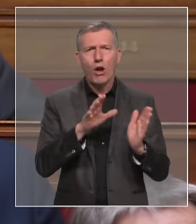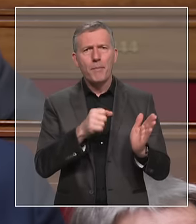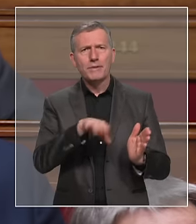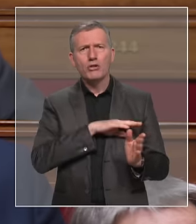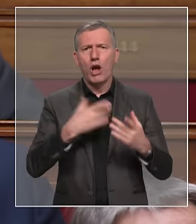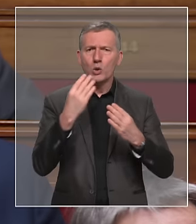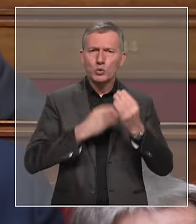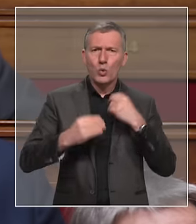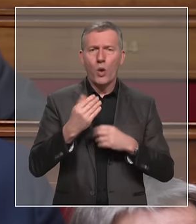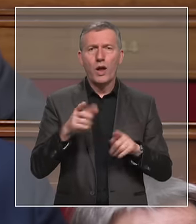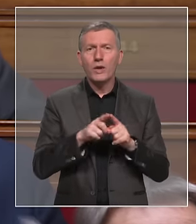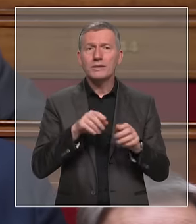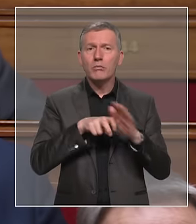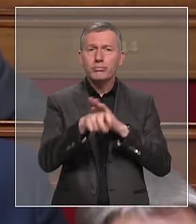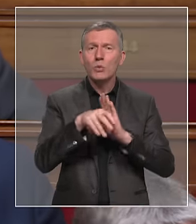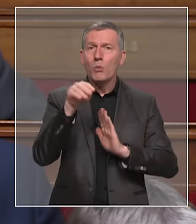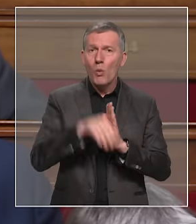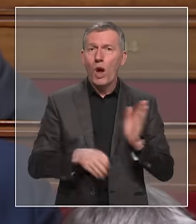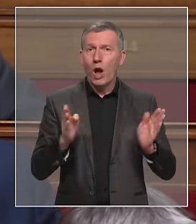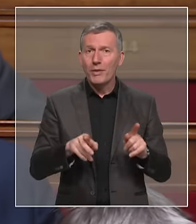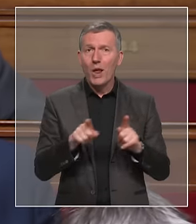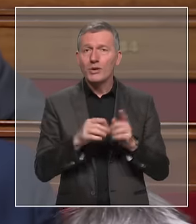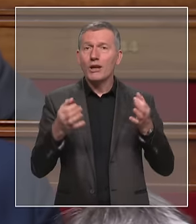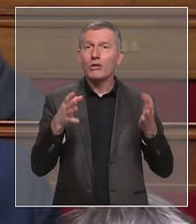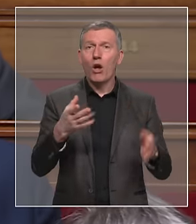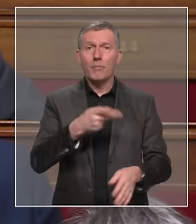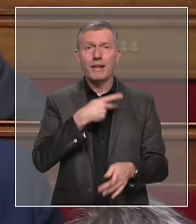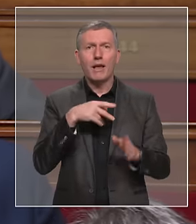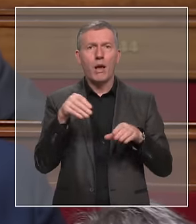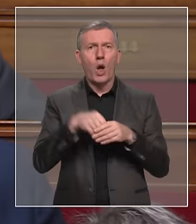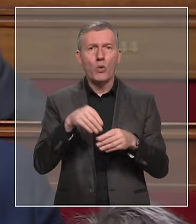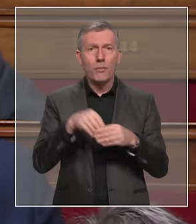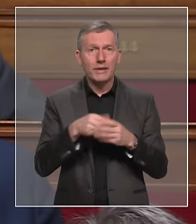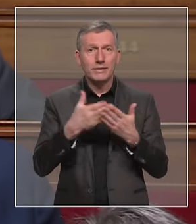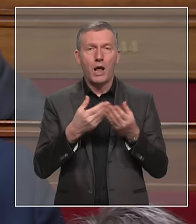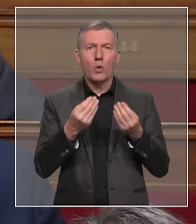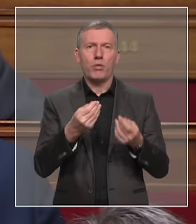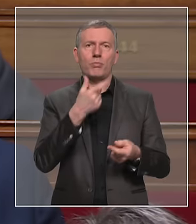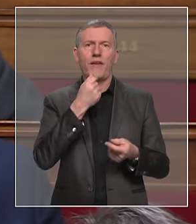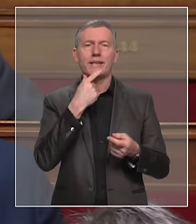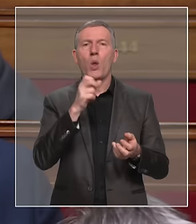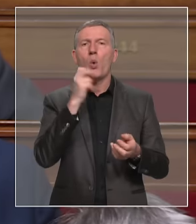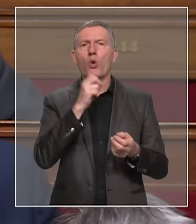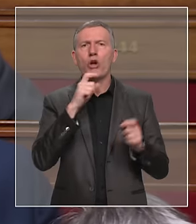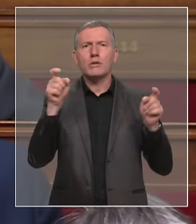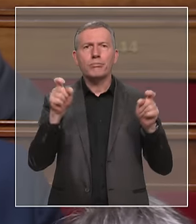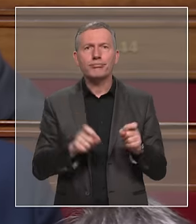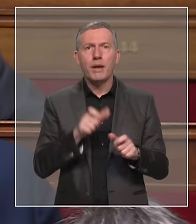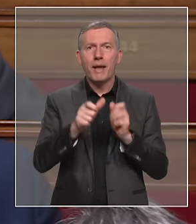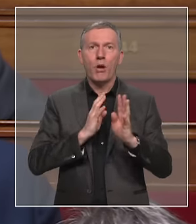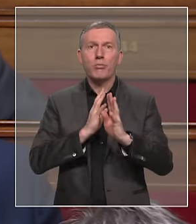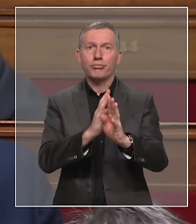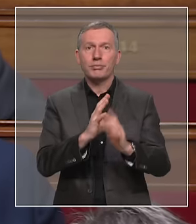patients, moindre recours à l'hôpital et économie de temps médical. PAIS contribue au désengorgement des urgences des hôpitaux de proximité, avec une